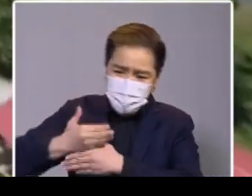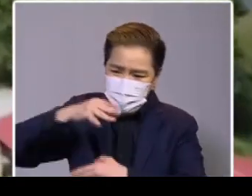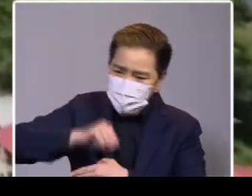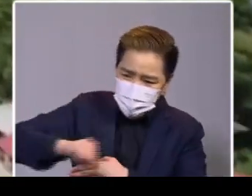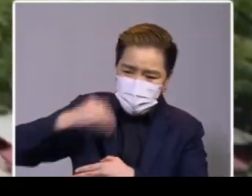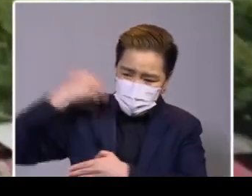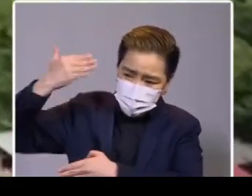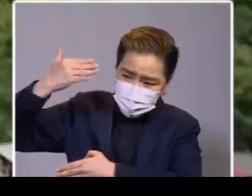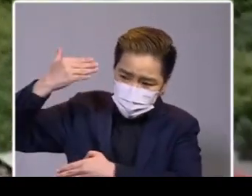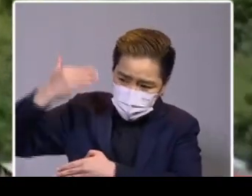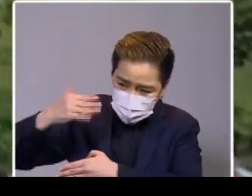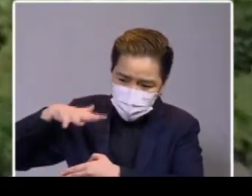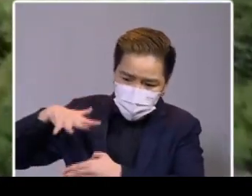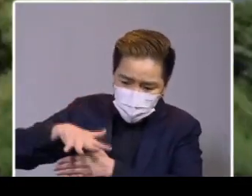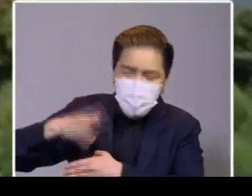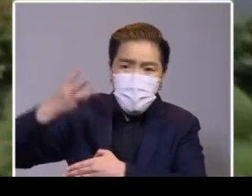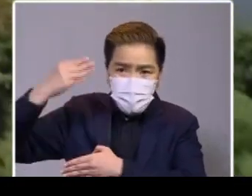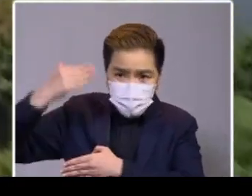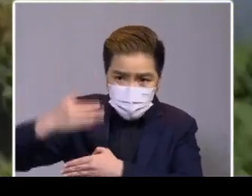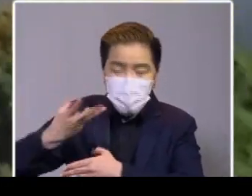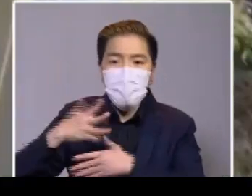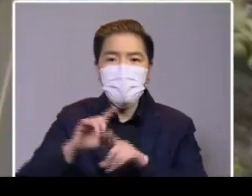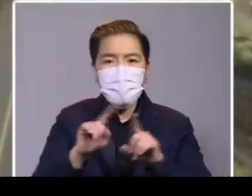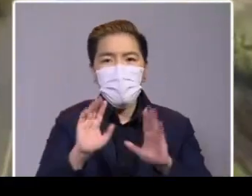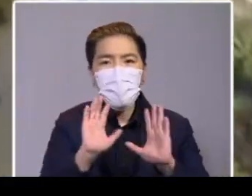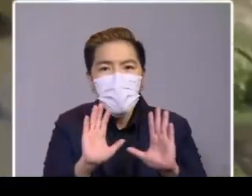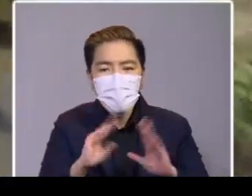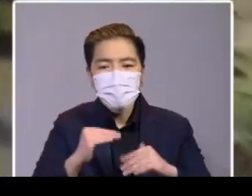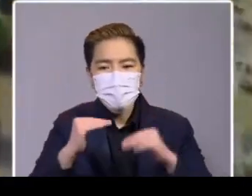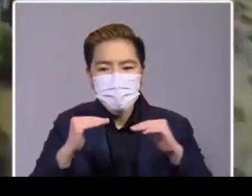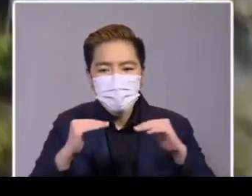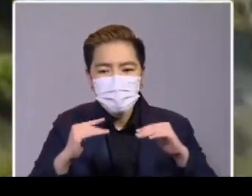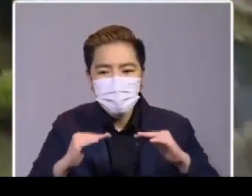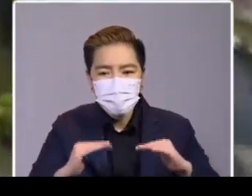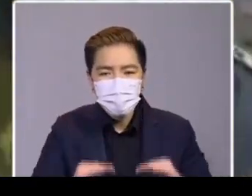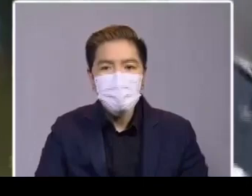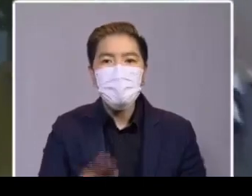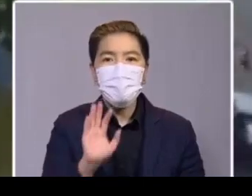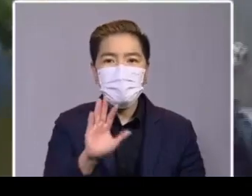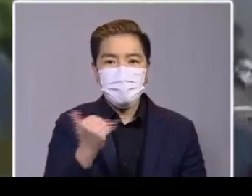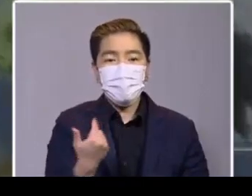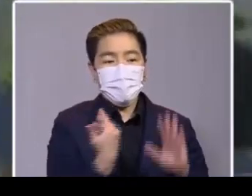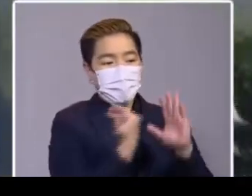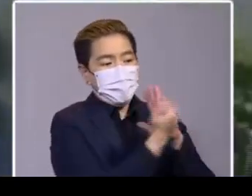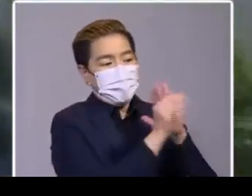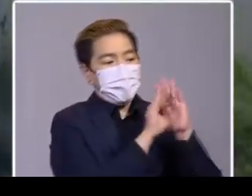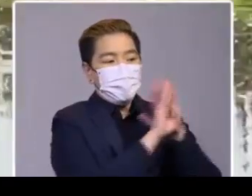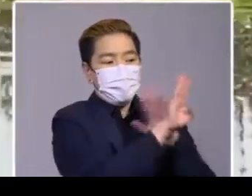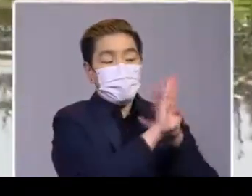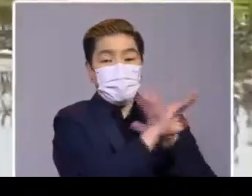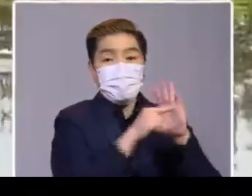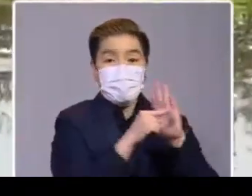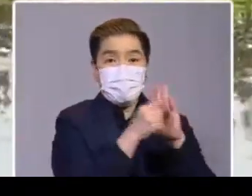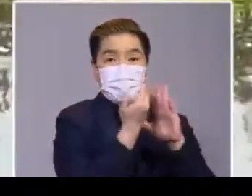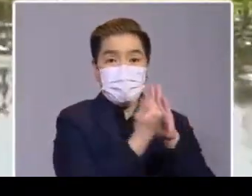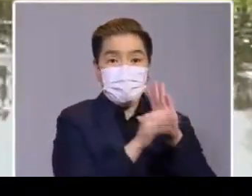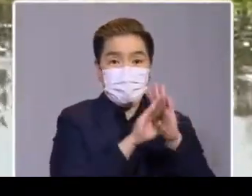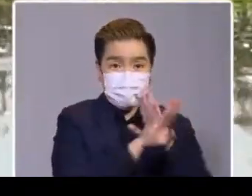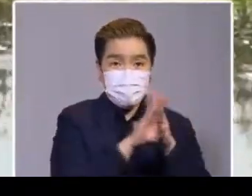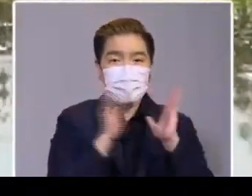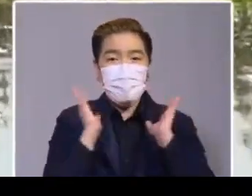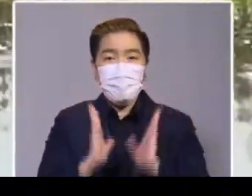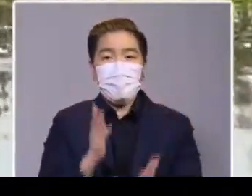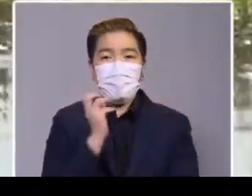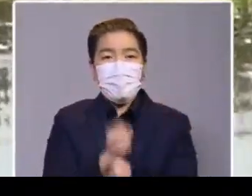ระบายน้ำลดลงนะฮะแต่มันก็ยังต้องค่อยเป็นค่อยไปนะที่บุรีรัมย์ครับคุณผู้ชมเกษตรกร